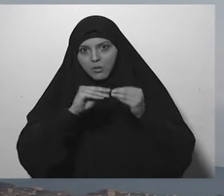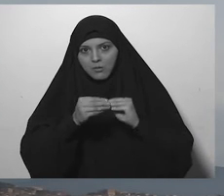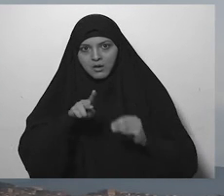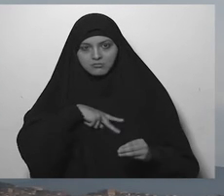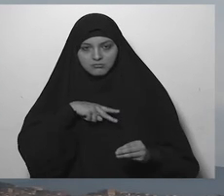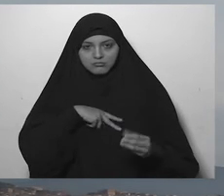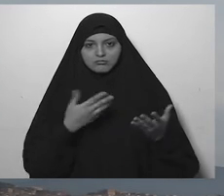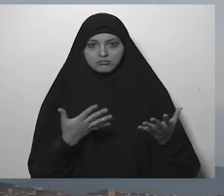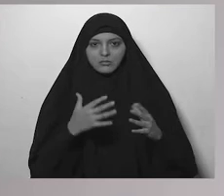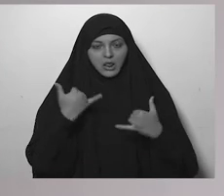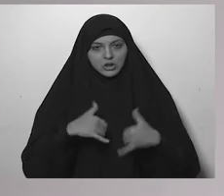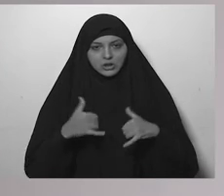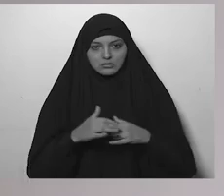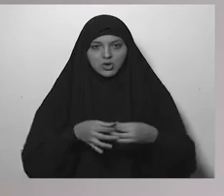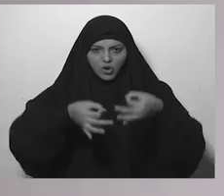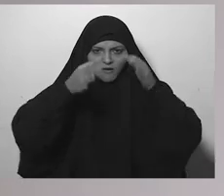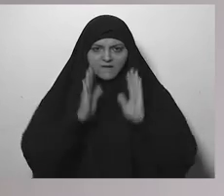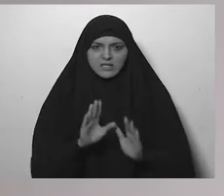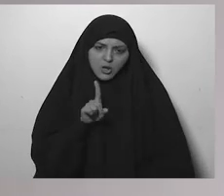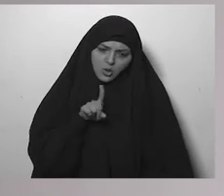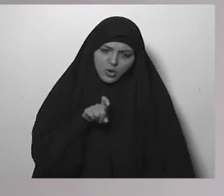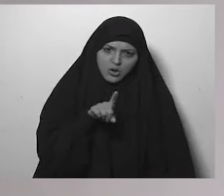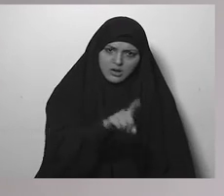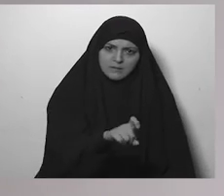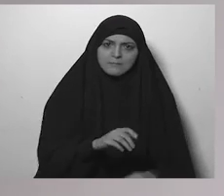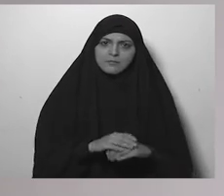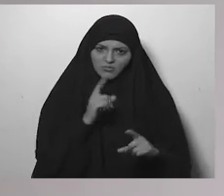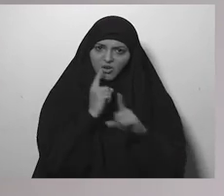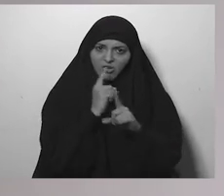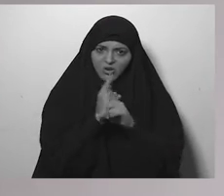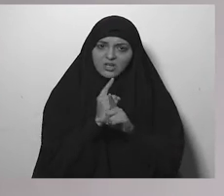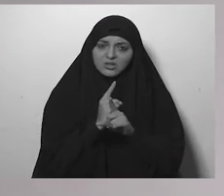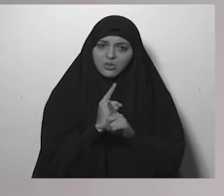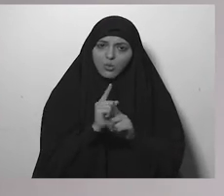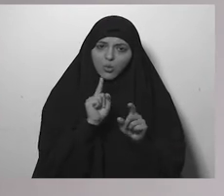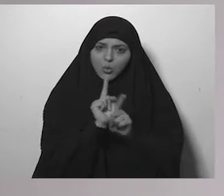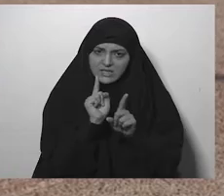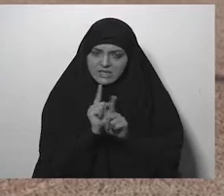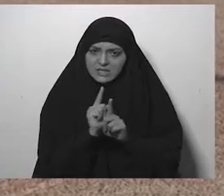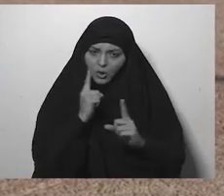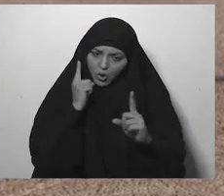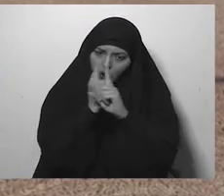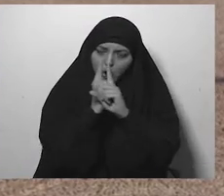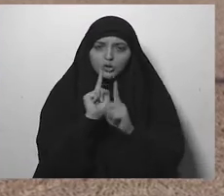le grand problème chez nous. Donc, officiellement, les enquêteurs aussi rencontrent ces problèmes-là.